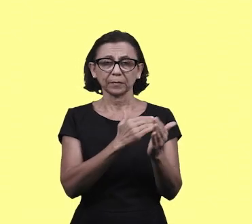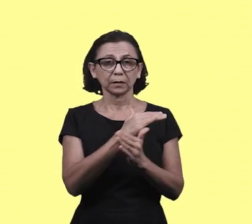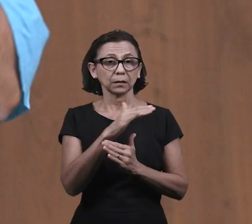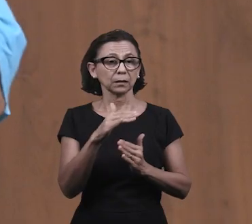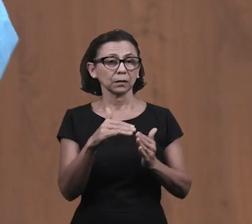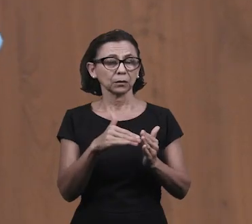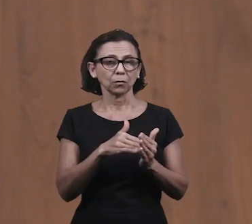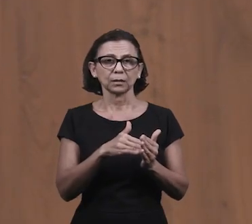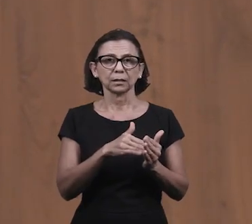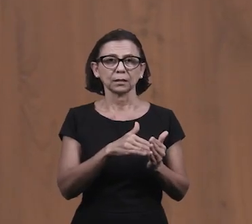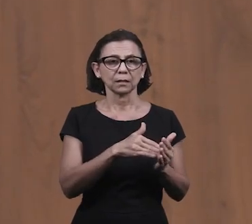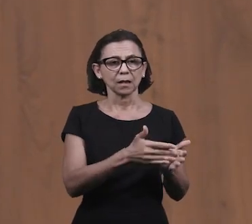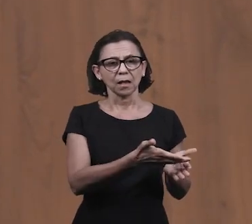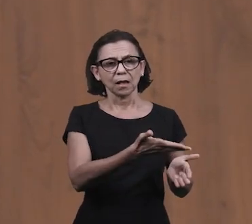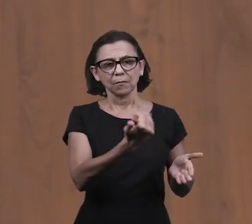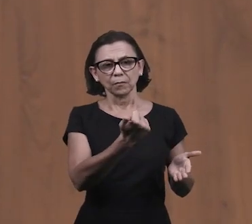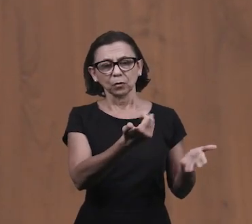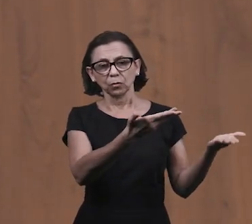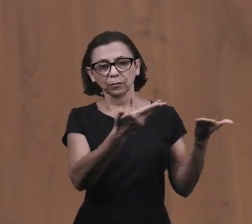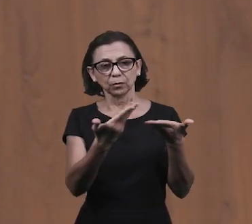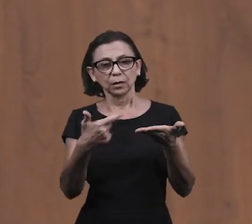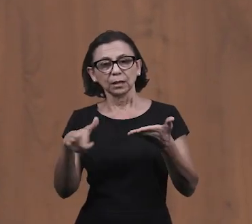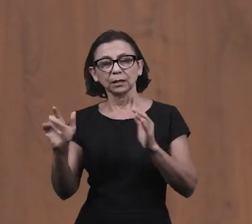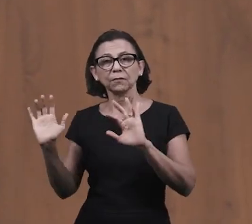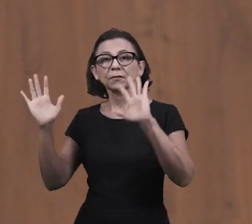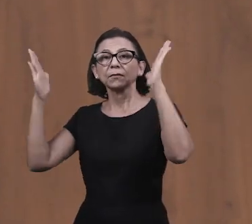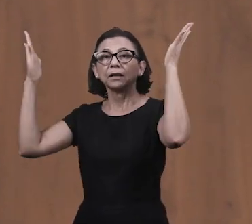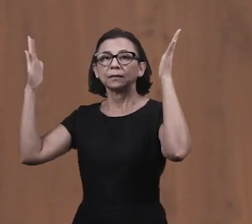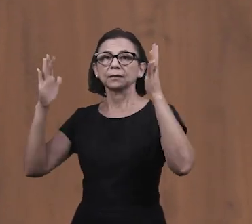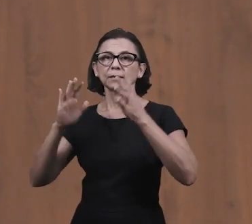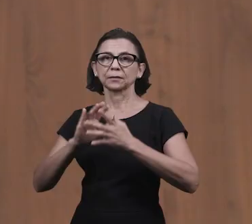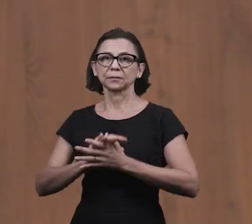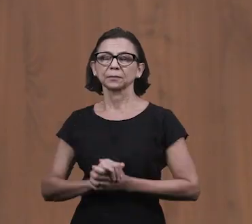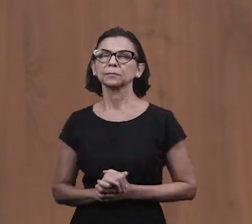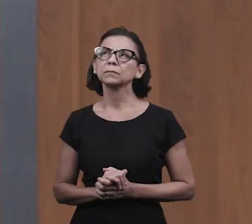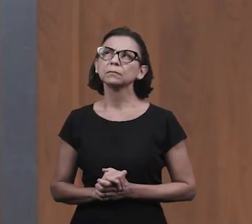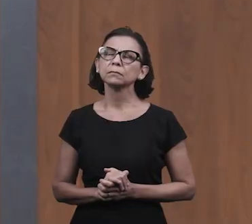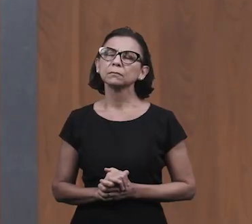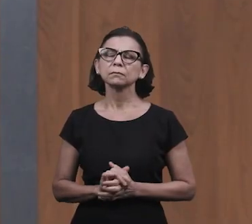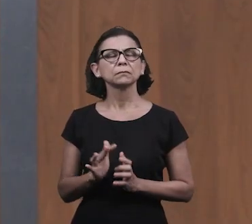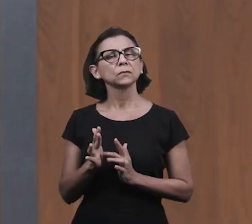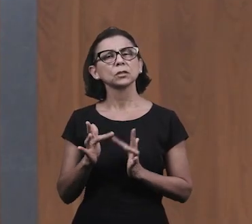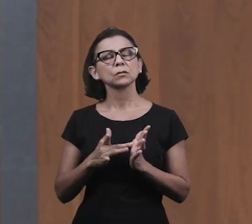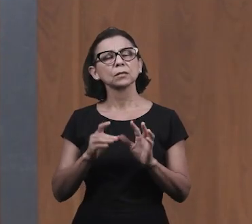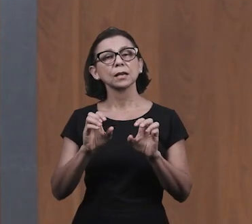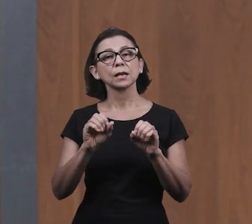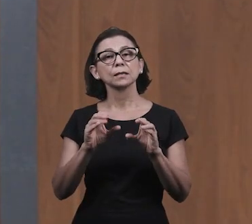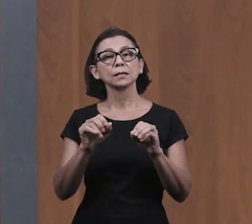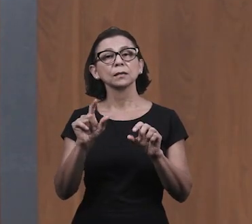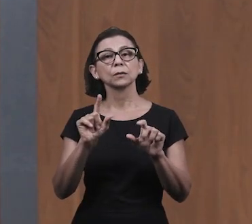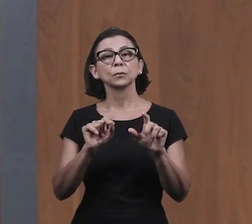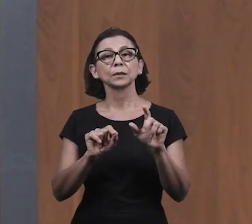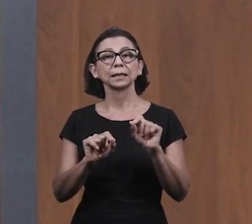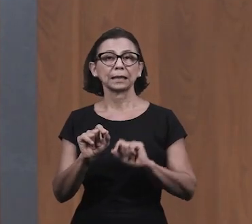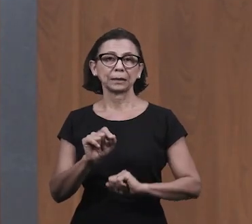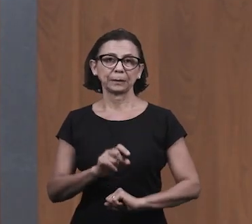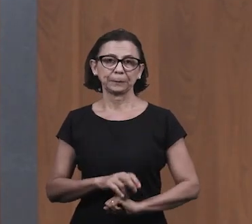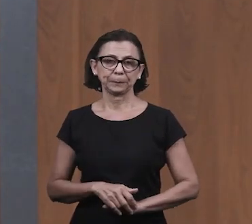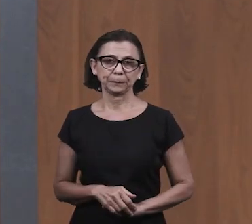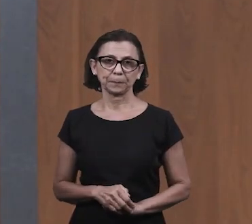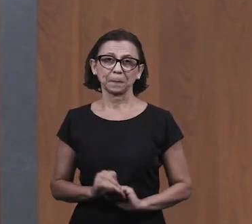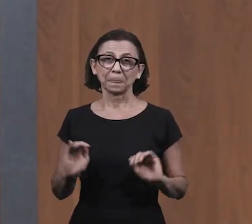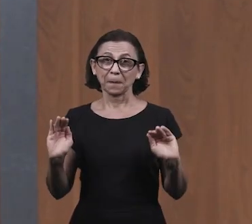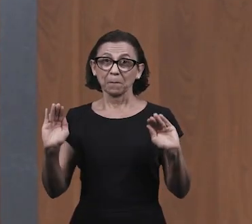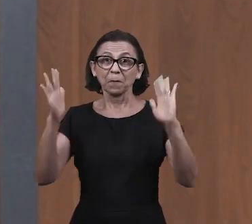ceux qui voulaient venir. Mais qu'est-ce que le Seigneur Jésus veut nous enseigner avec cette histoire? Il veut nous